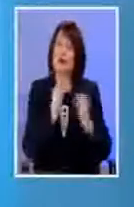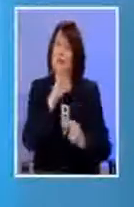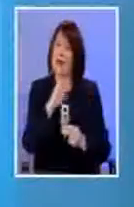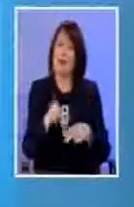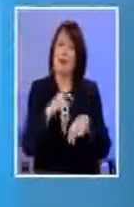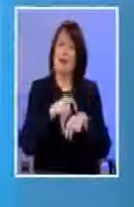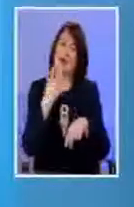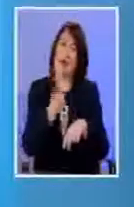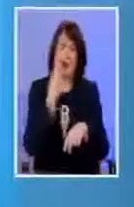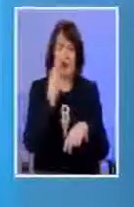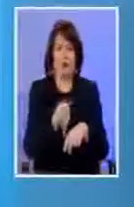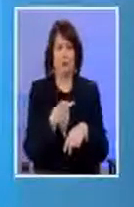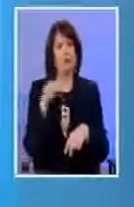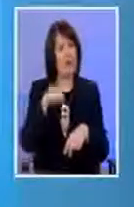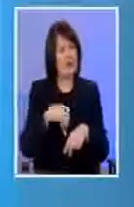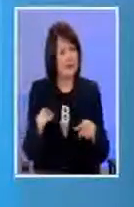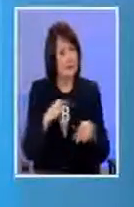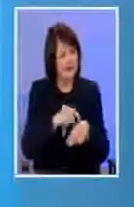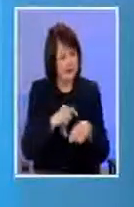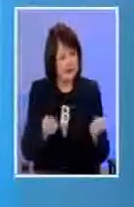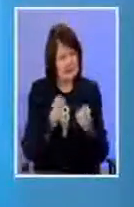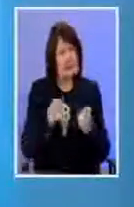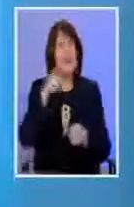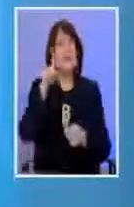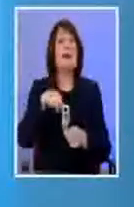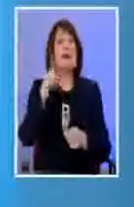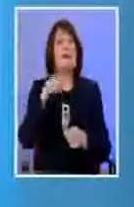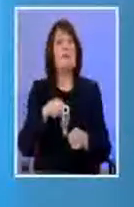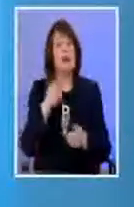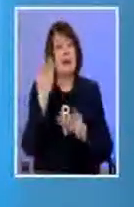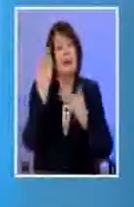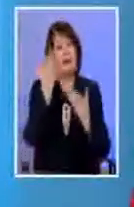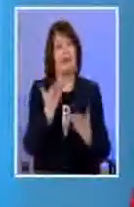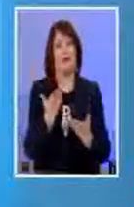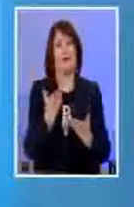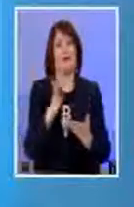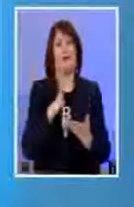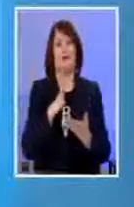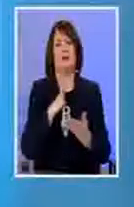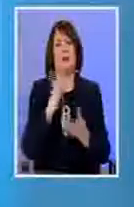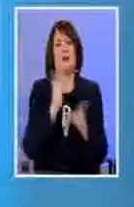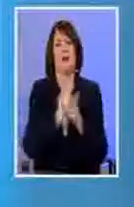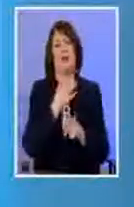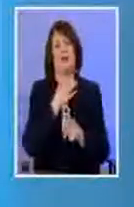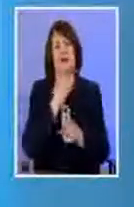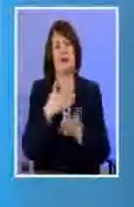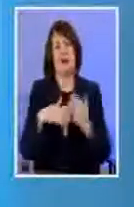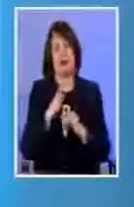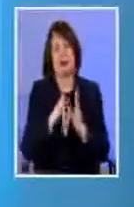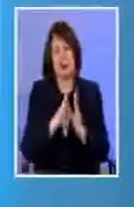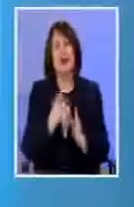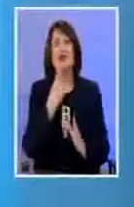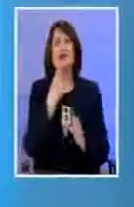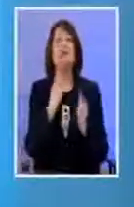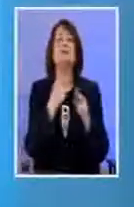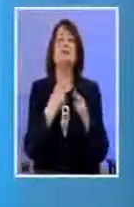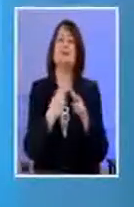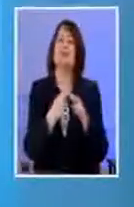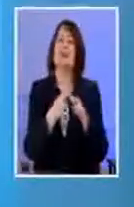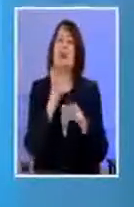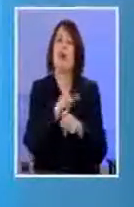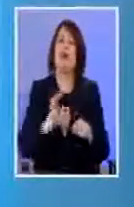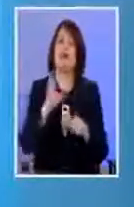στιγμή. Εμείς θα αξιοποιήσουμε τη μία μέρα που τους έχει αφιερωθεί για να μιλήσουμε για το πρωταρχικό και σε